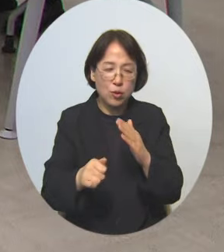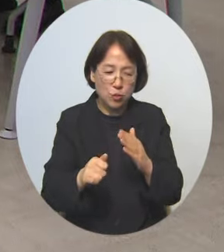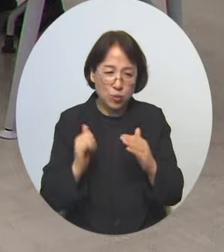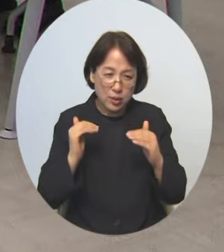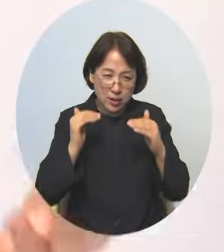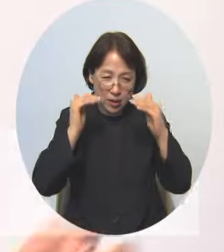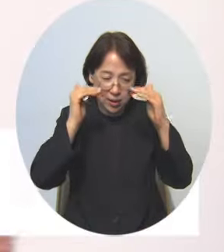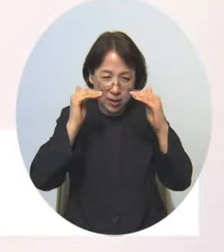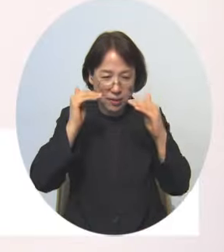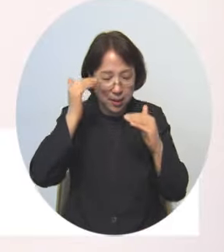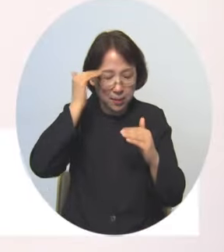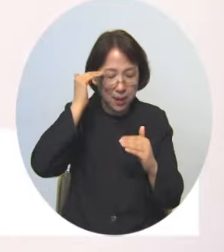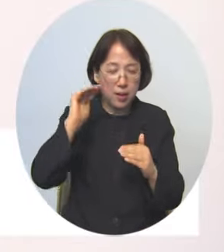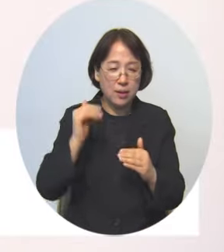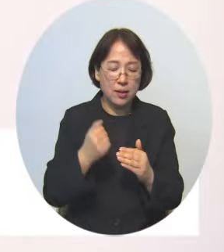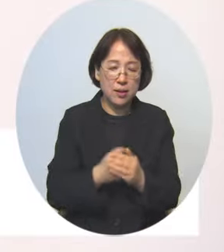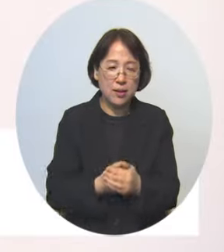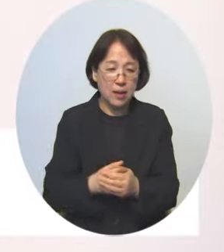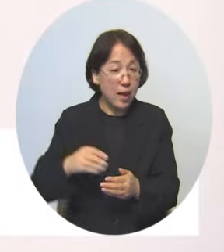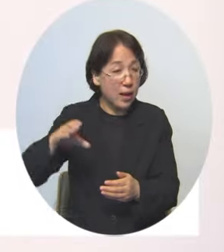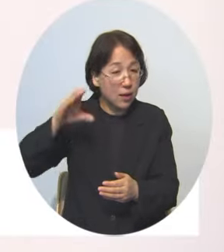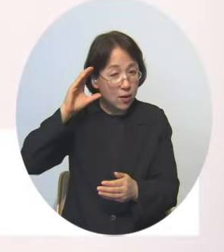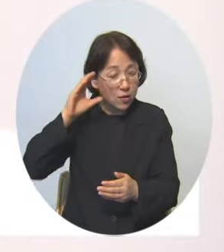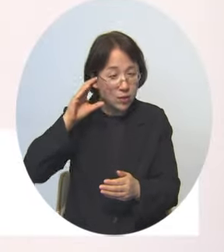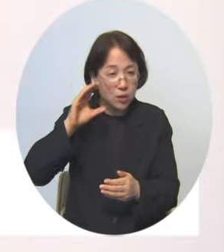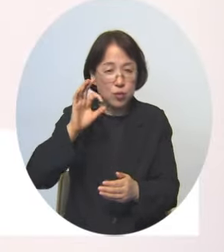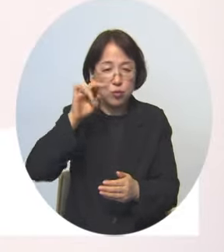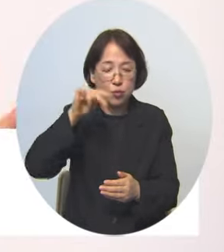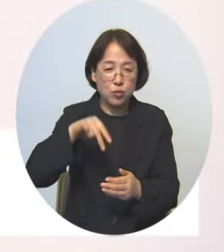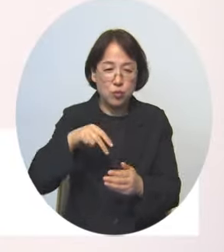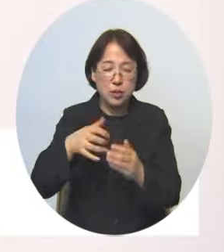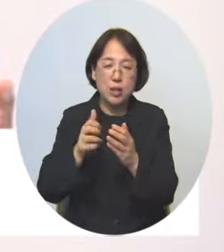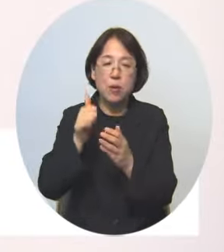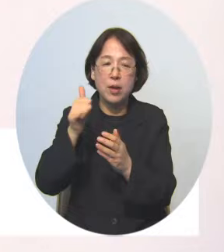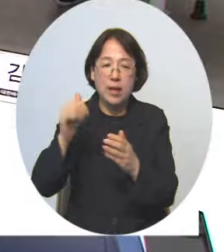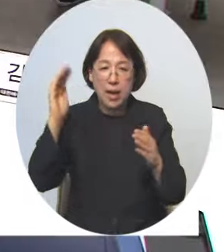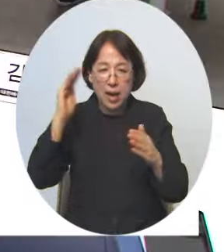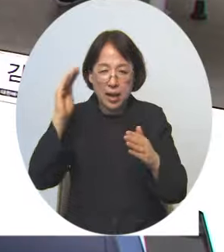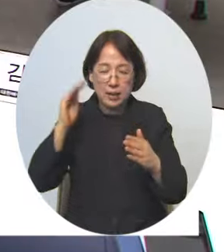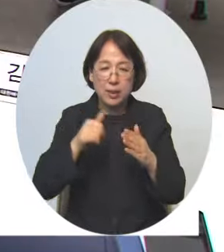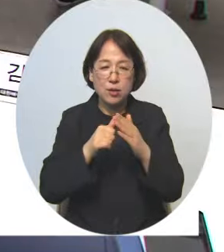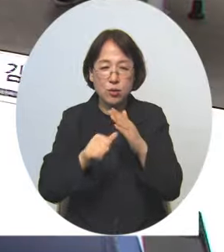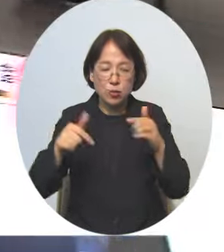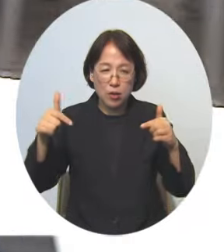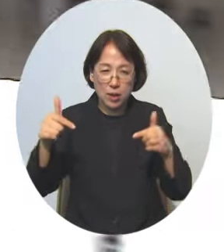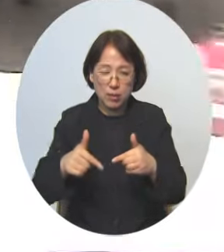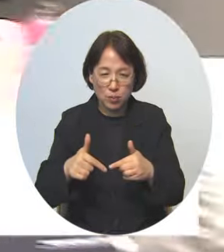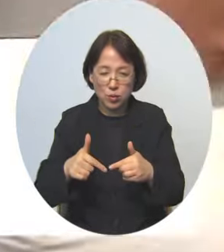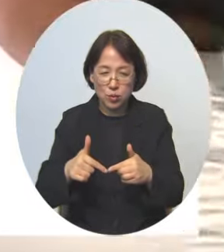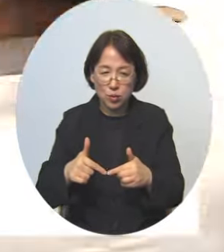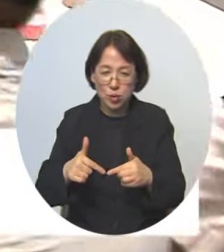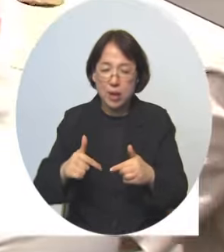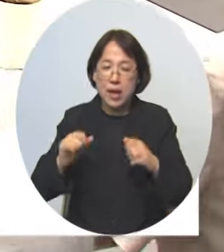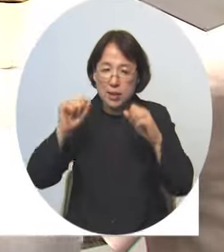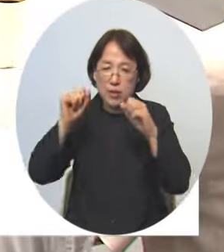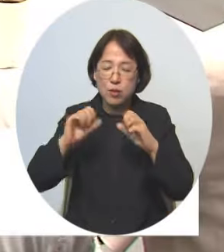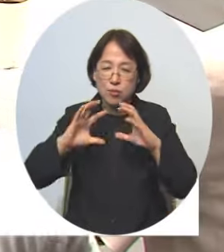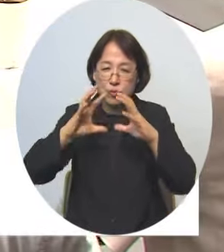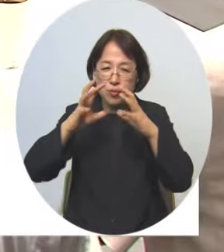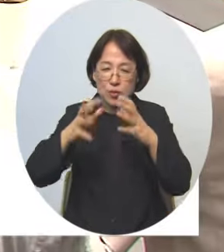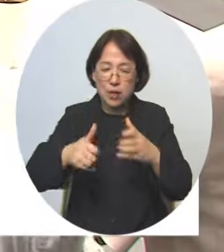은퇴 선수들의 의견을 경청한 유 장관은 학생 선수 감소, 엘리트 체육의 국제 경쟁력 저하 등